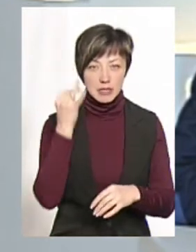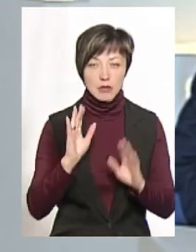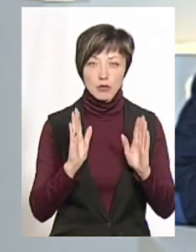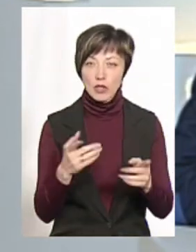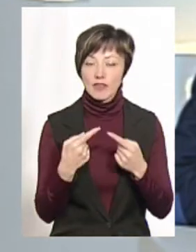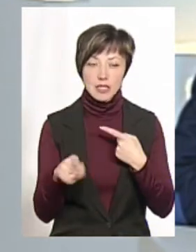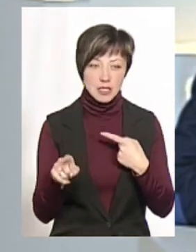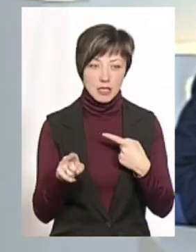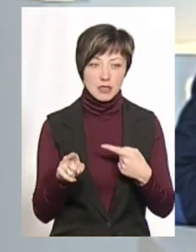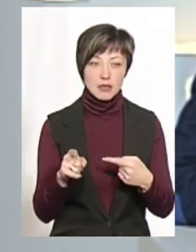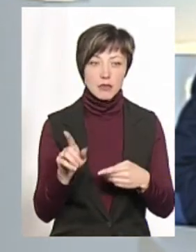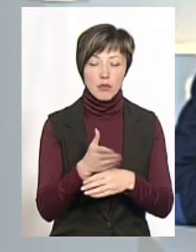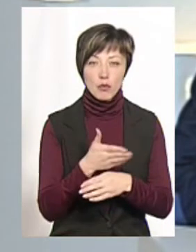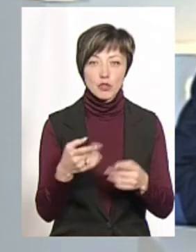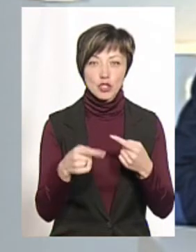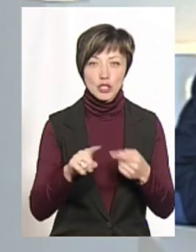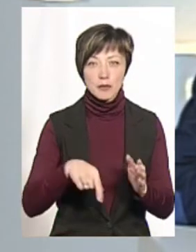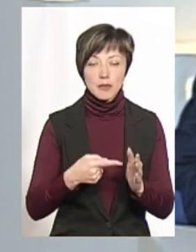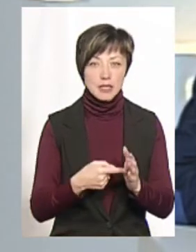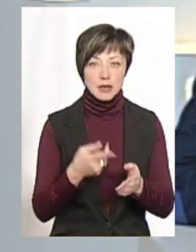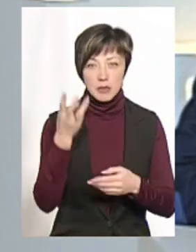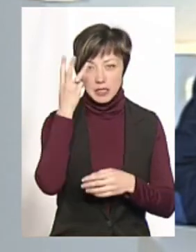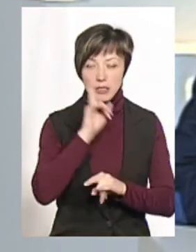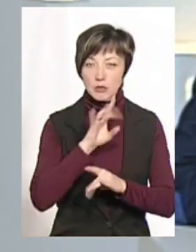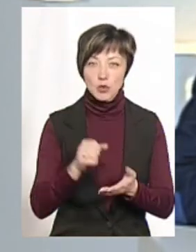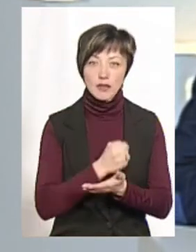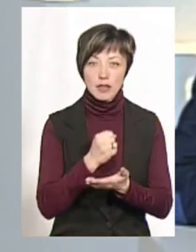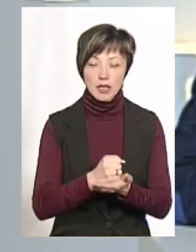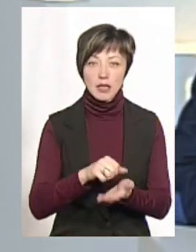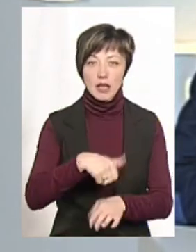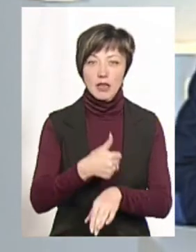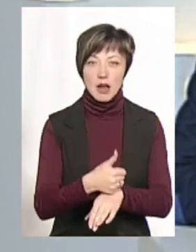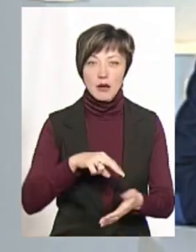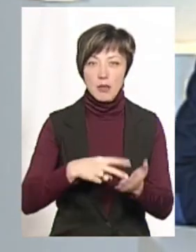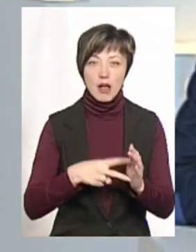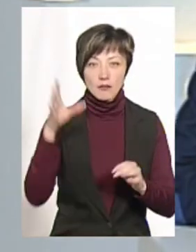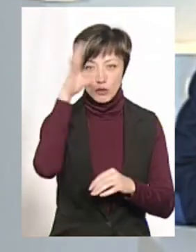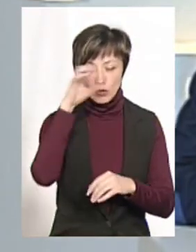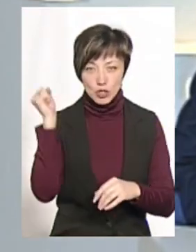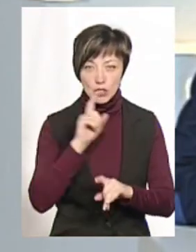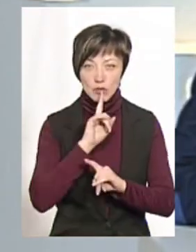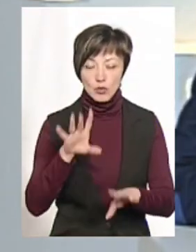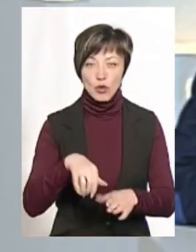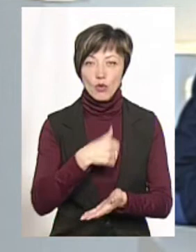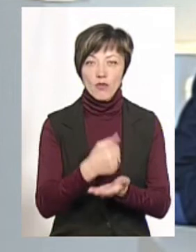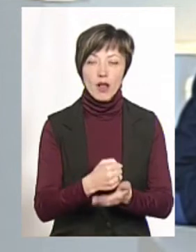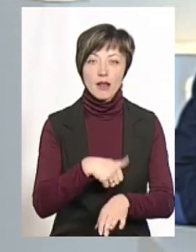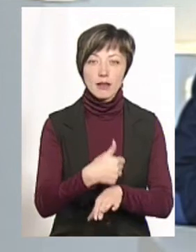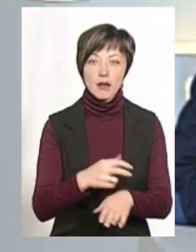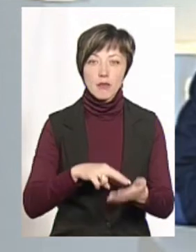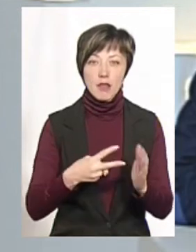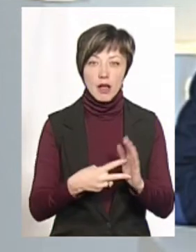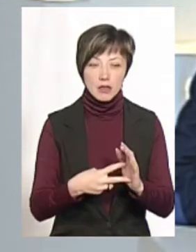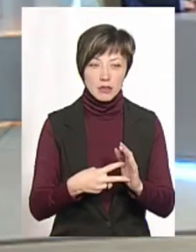буде відрізнятися з-поміж інших міст. Хмельницький не буде ухвалювати генеральний план вночі, Хмельницький не буде ухвалювати генеральний